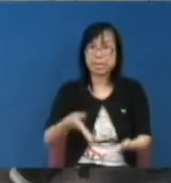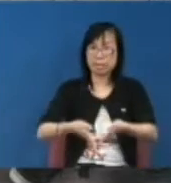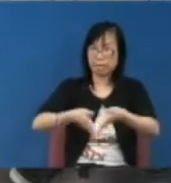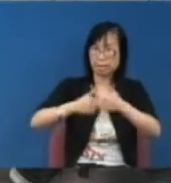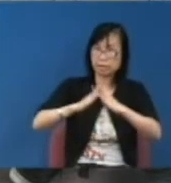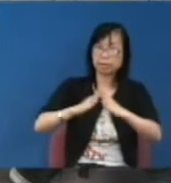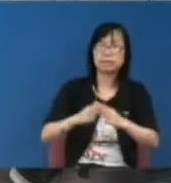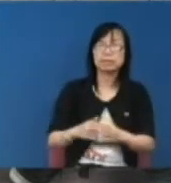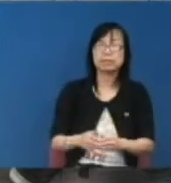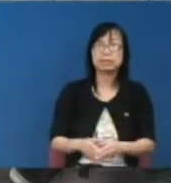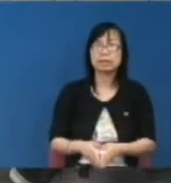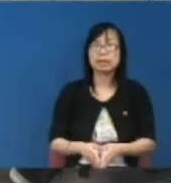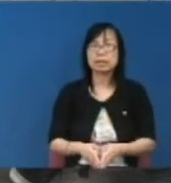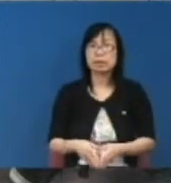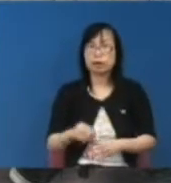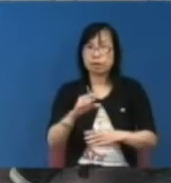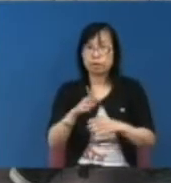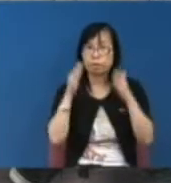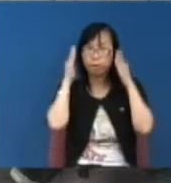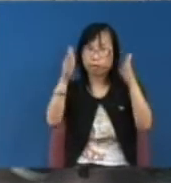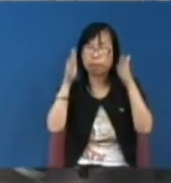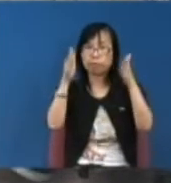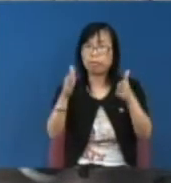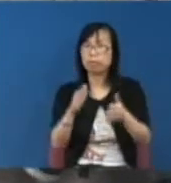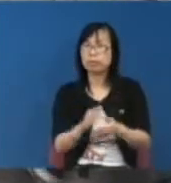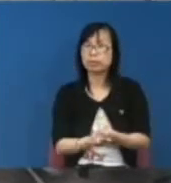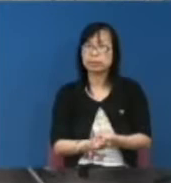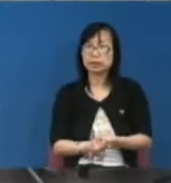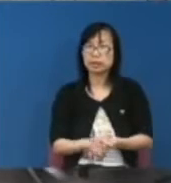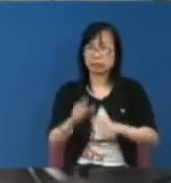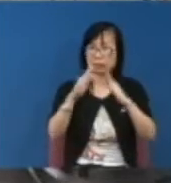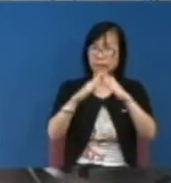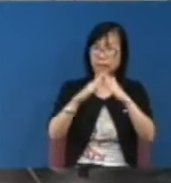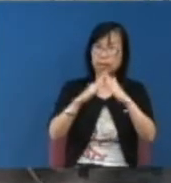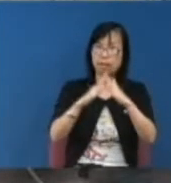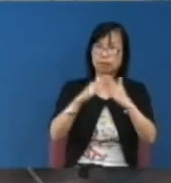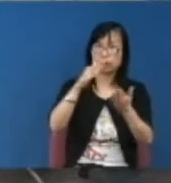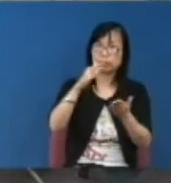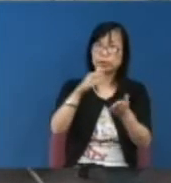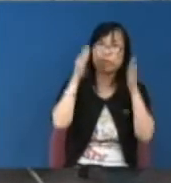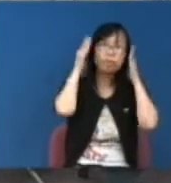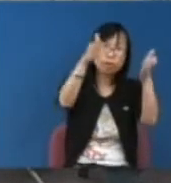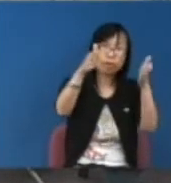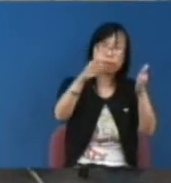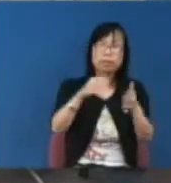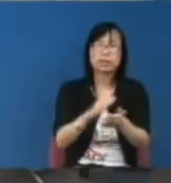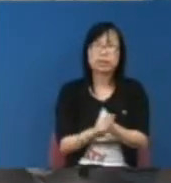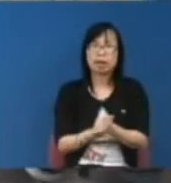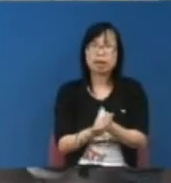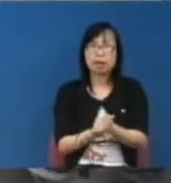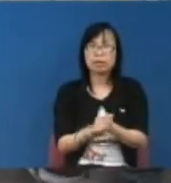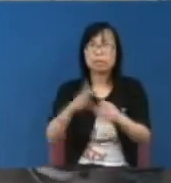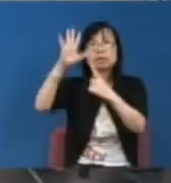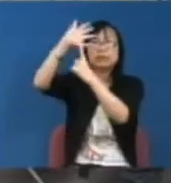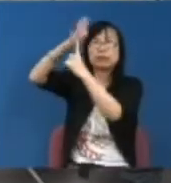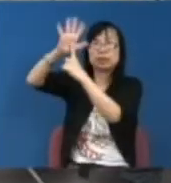已經有一啲即係方向，譬如話好似瑞典，好似話間屋個坐向啊。都迎接埋一啲風向喎，